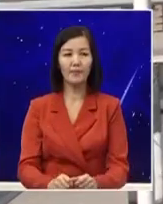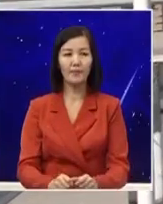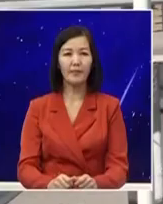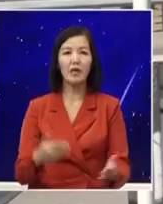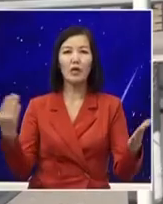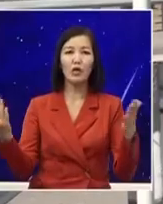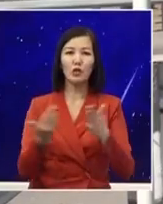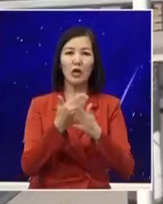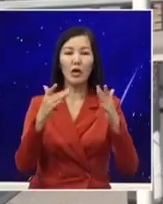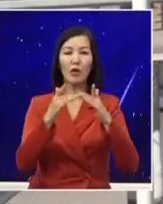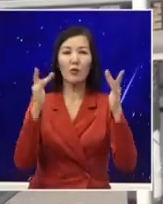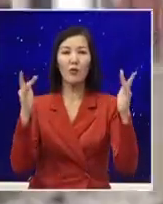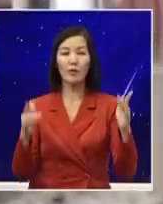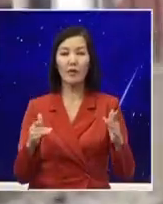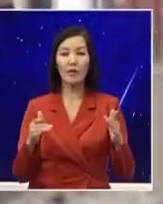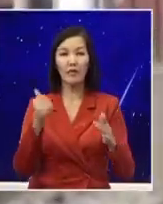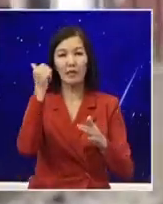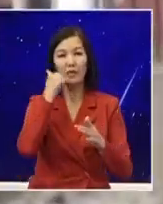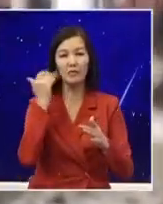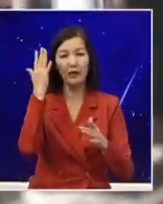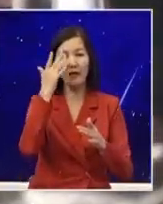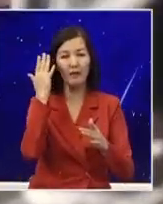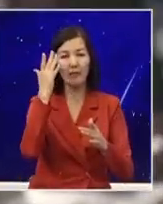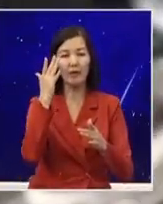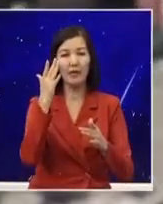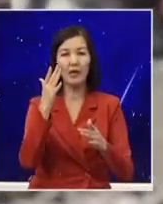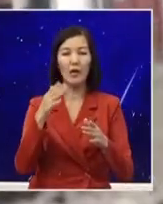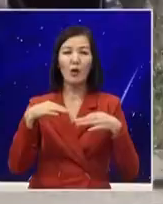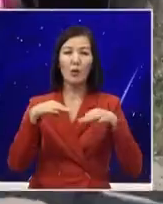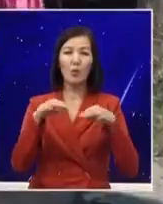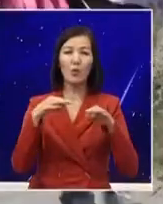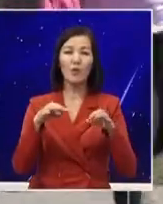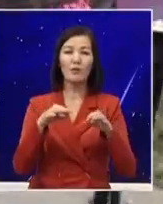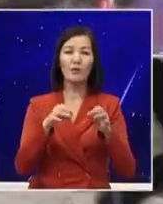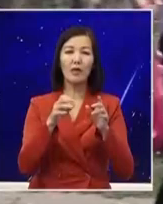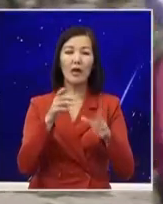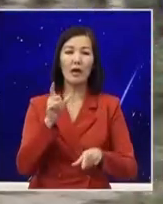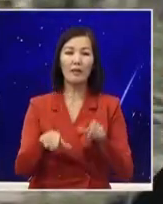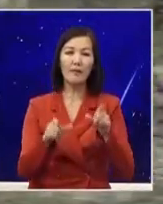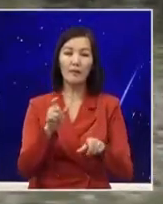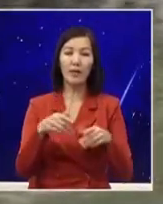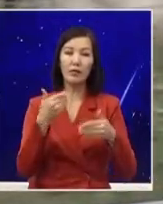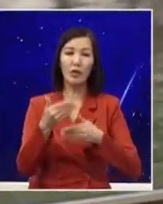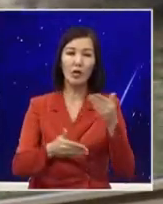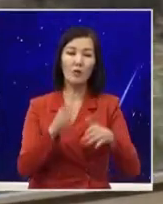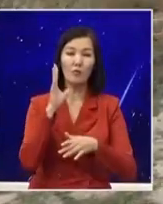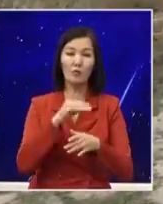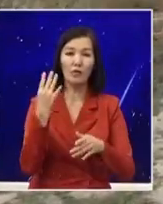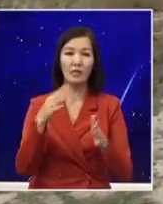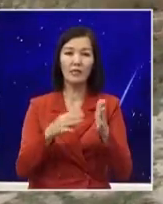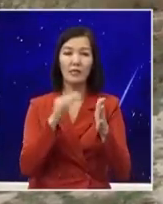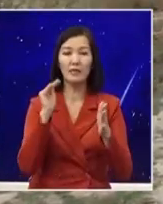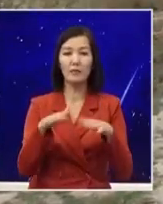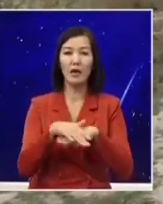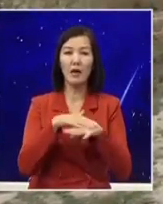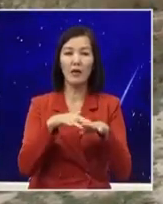Жаңа көпір шамалғандықтардың ескі арманы. Көлікте жаяу жүргіншіде нөпір. 38 мың халық тұрады. Ауылды жарып өтер темір